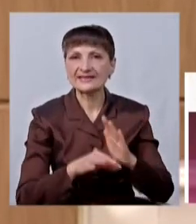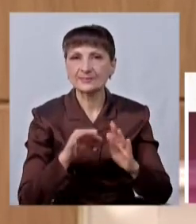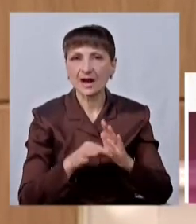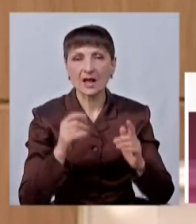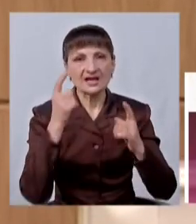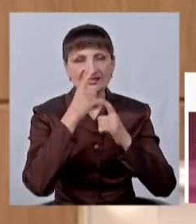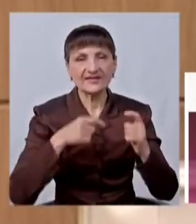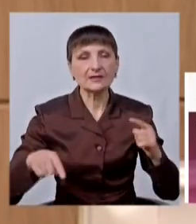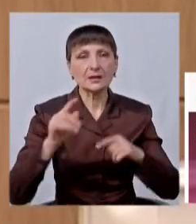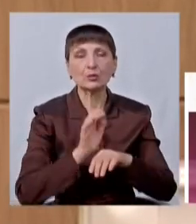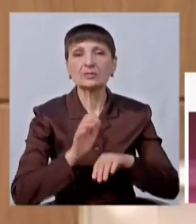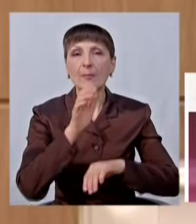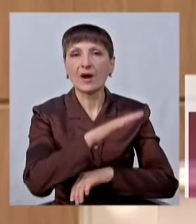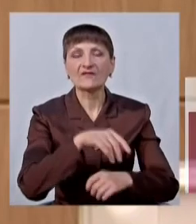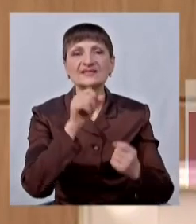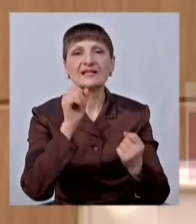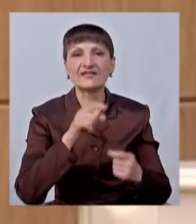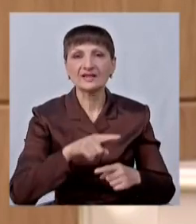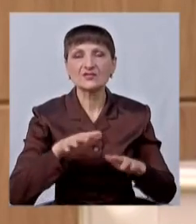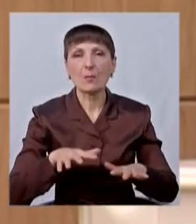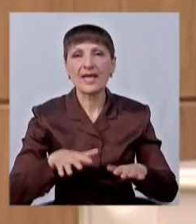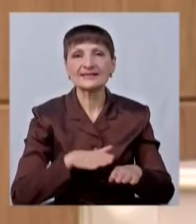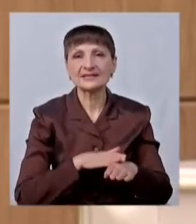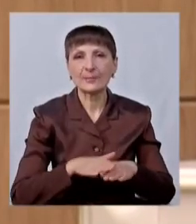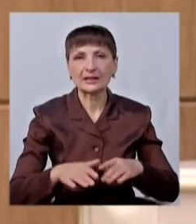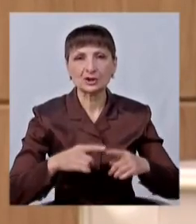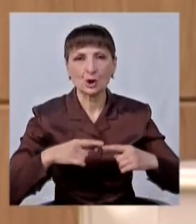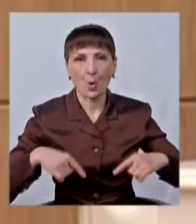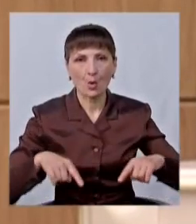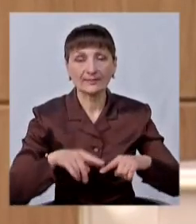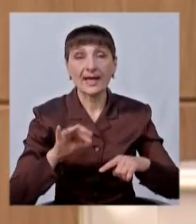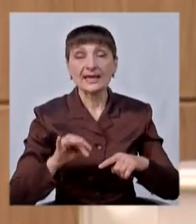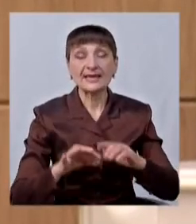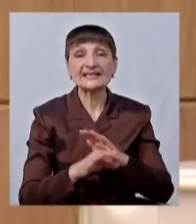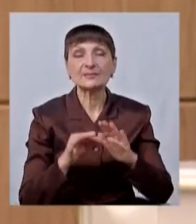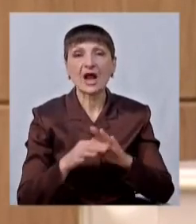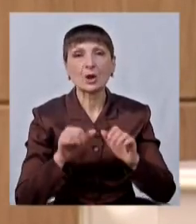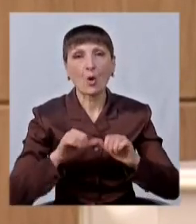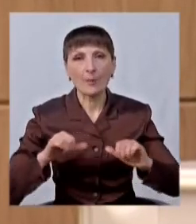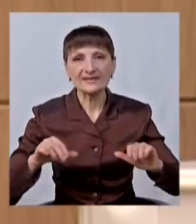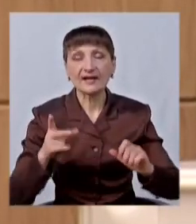сведения о них будут направлены в соответствующие местные исполнительные органы и избирательные